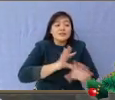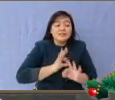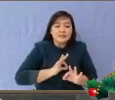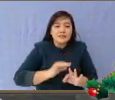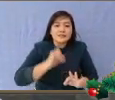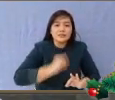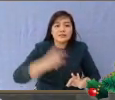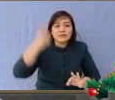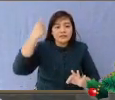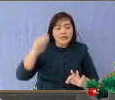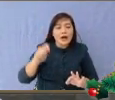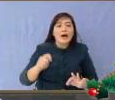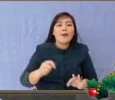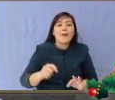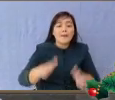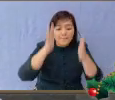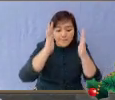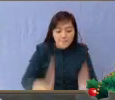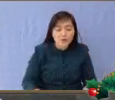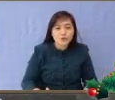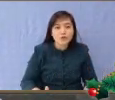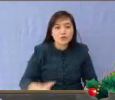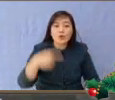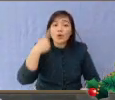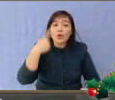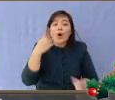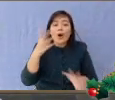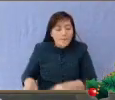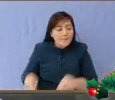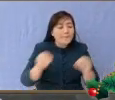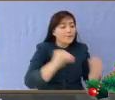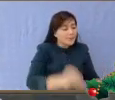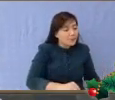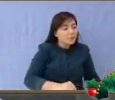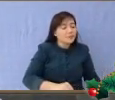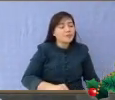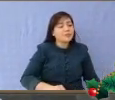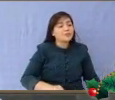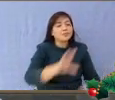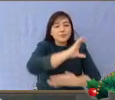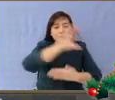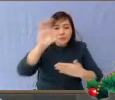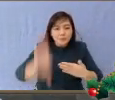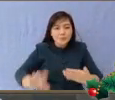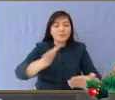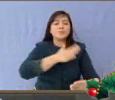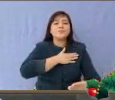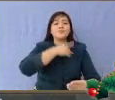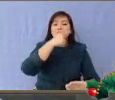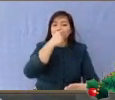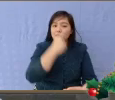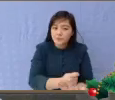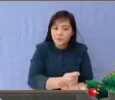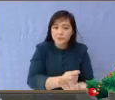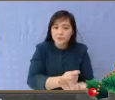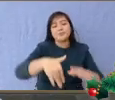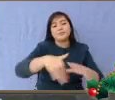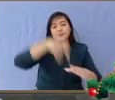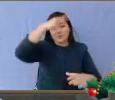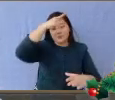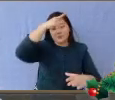I mean, kung totoo ang iyong pananampalataya sa Diyos, fear is nothing.